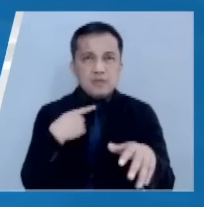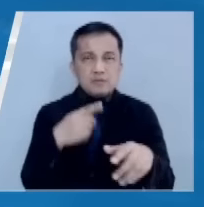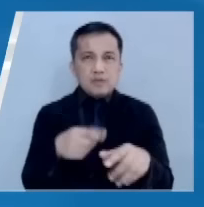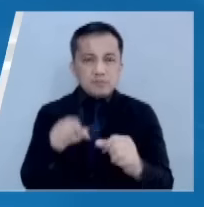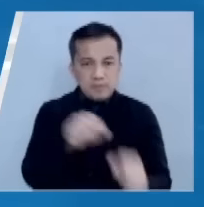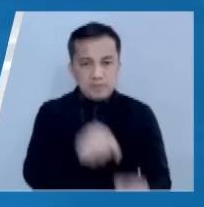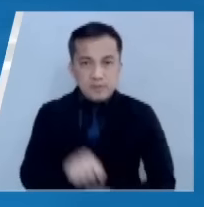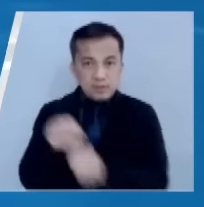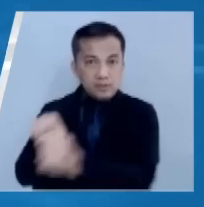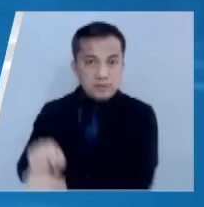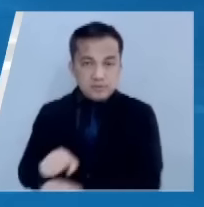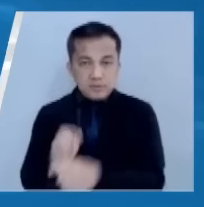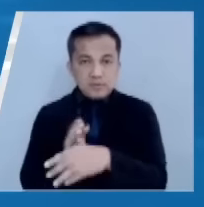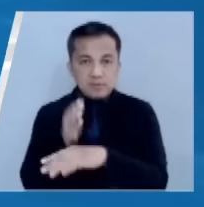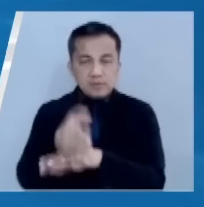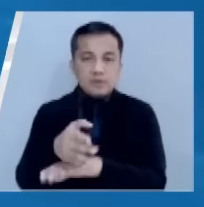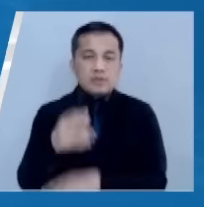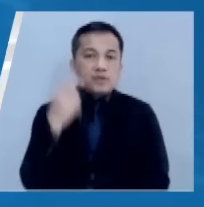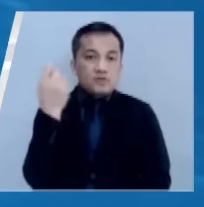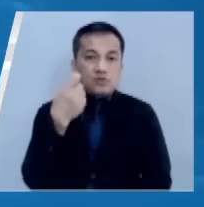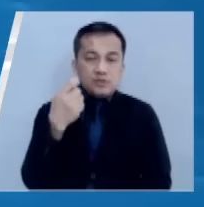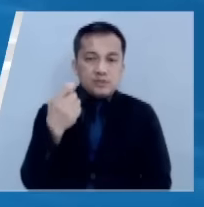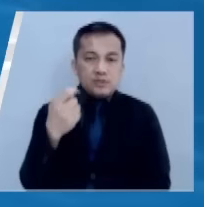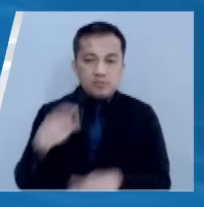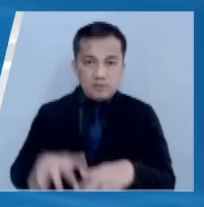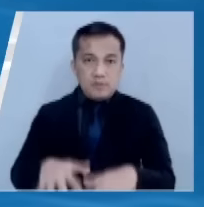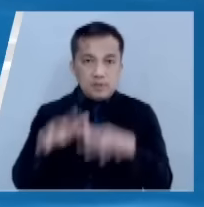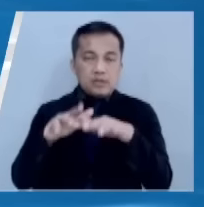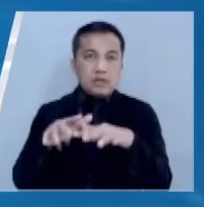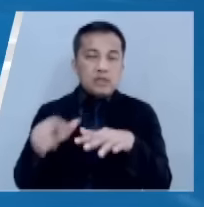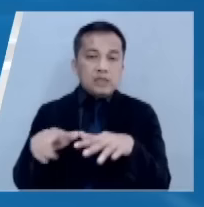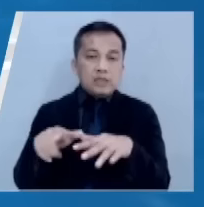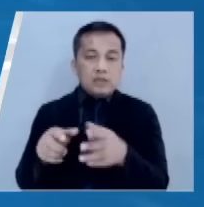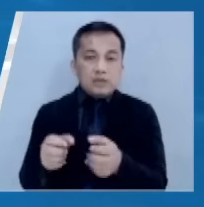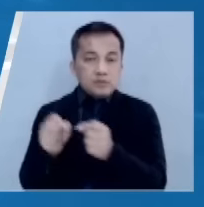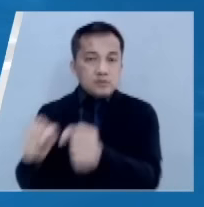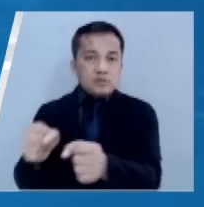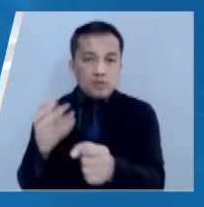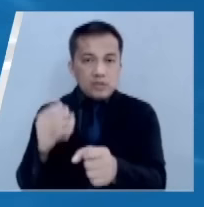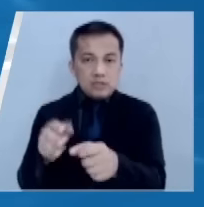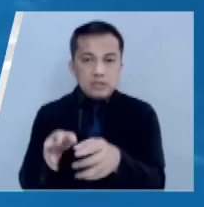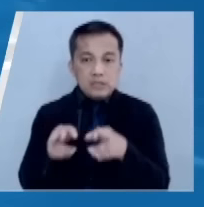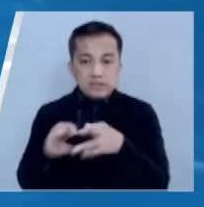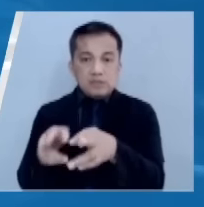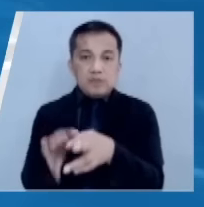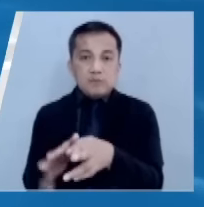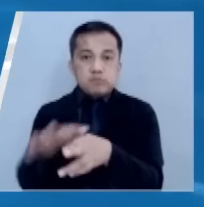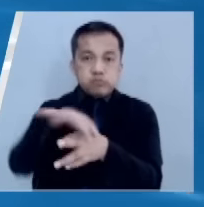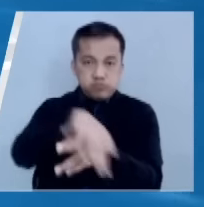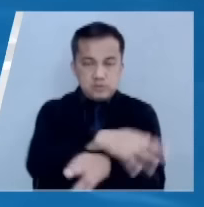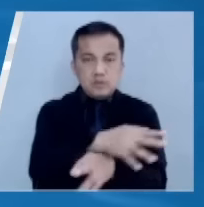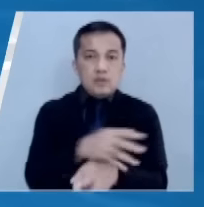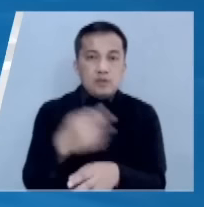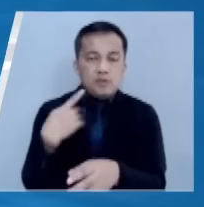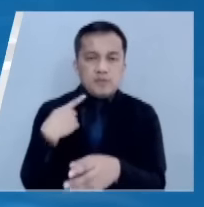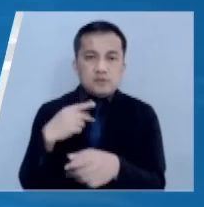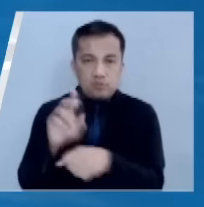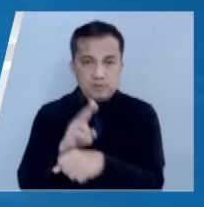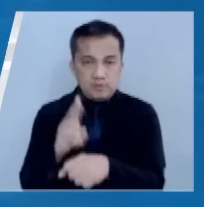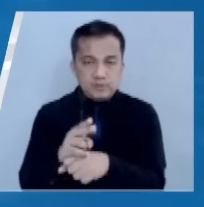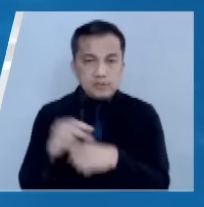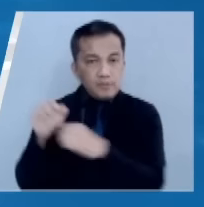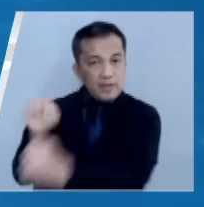makatawid. Sa Tuguegarao City, nalubog din sa baha ang ilang kalsada dahil sa umapaw na ilog. May mga gumamit din ng bangka. Ang